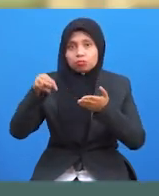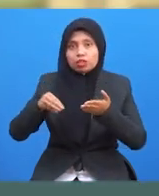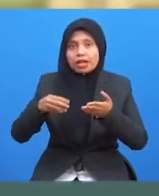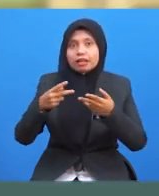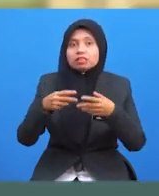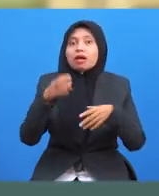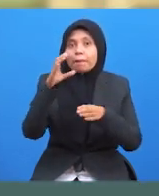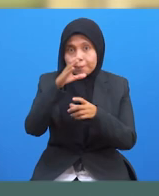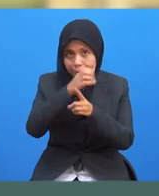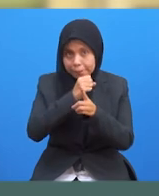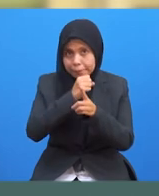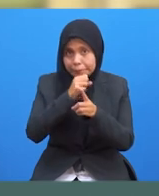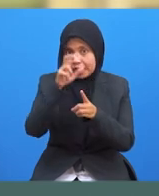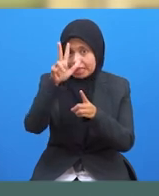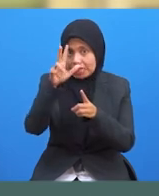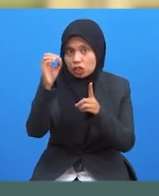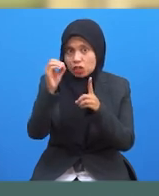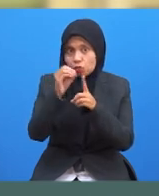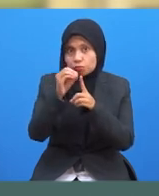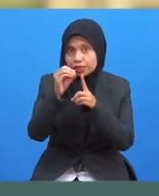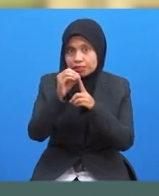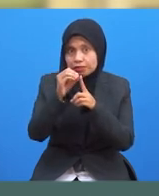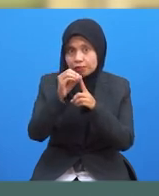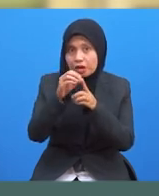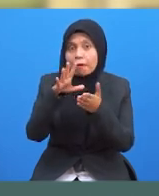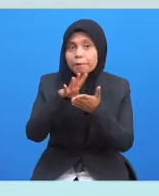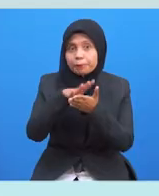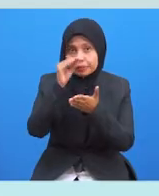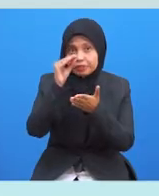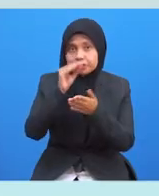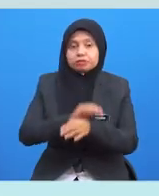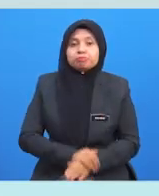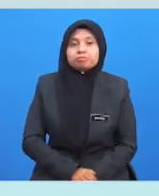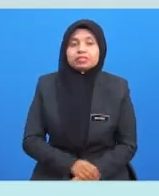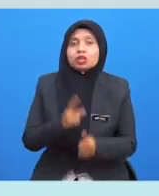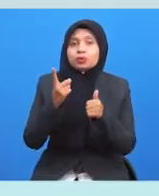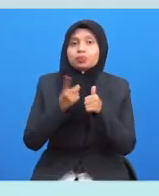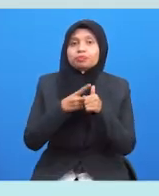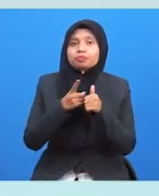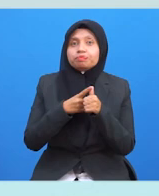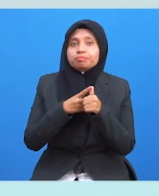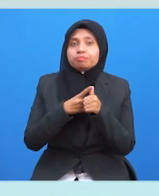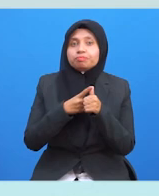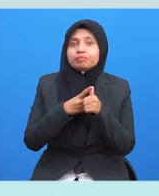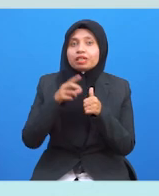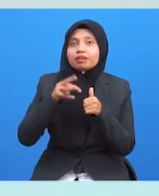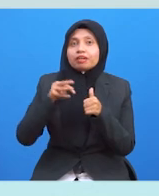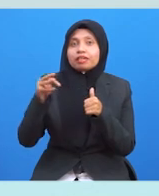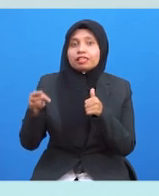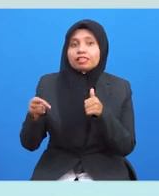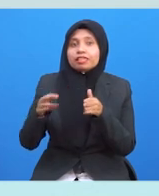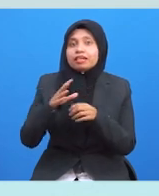perlu mencapai 3 objektif pembelajaran. Pertama,